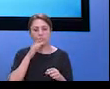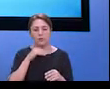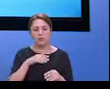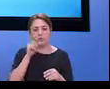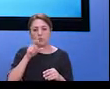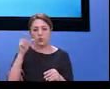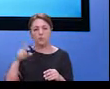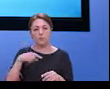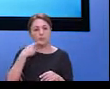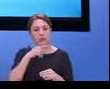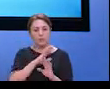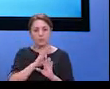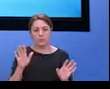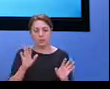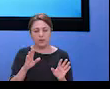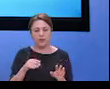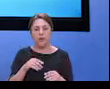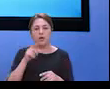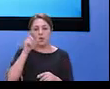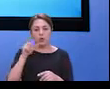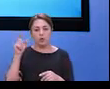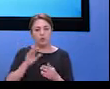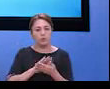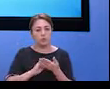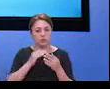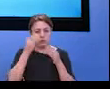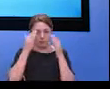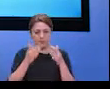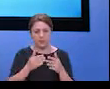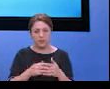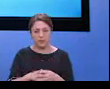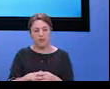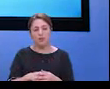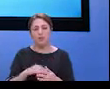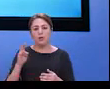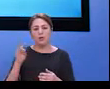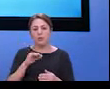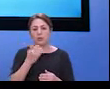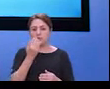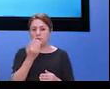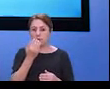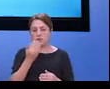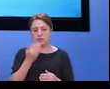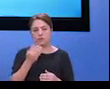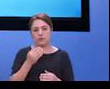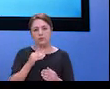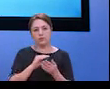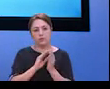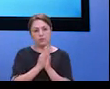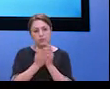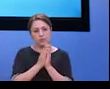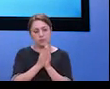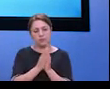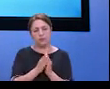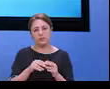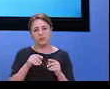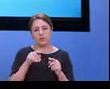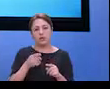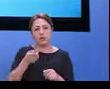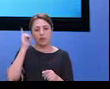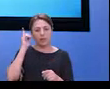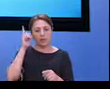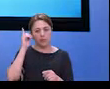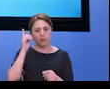paydo bo'lmagan, inson yozuvini bilmagan deymiz. Lekin sizlarning qo'lingizdagi darslikda esa o'sha eng qadimgi davrdan